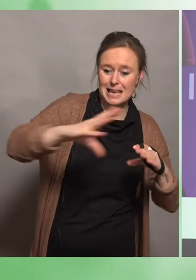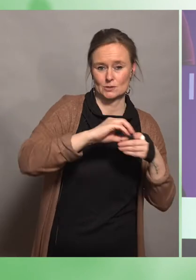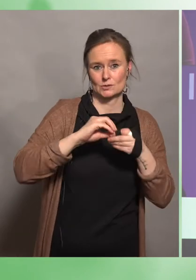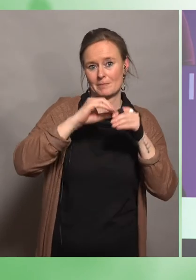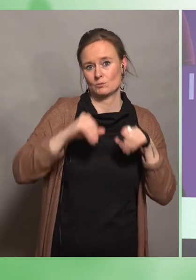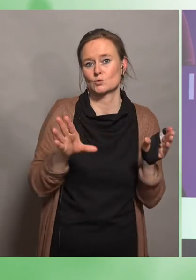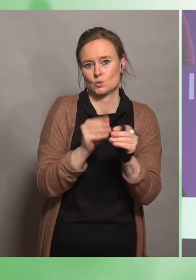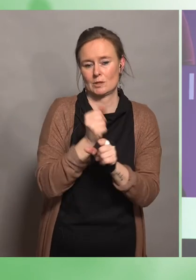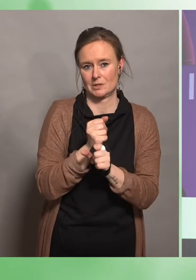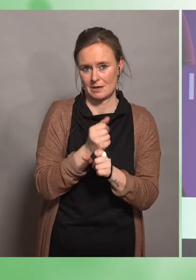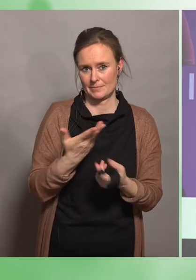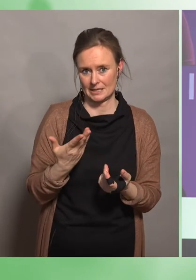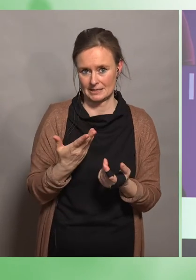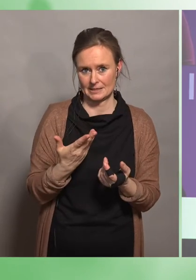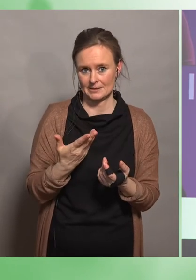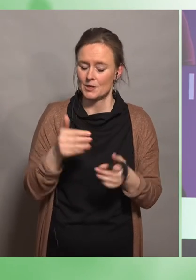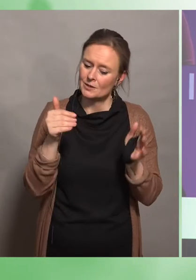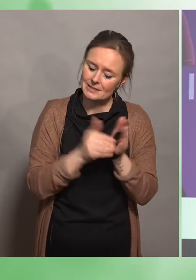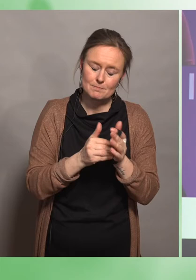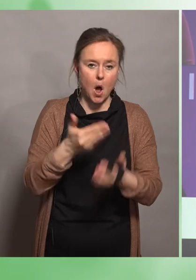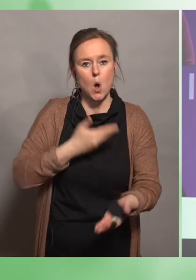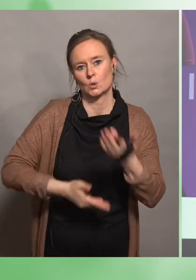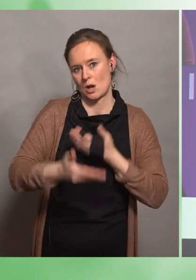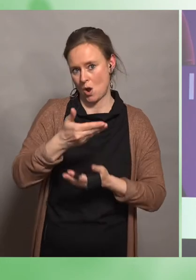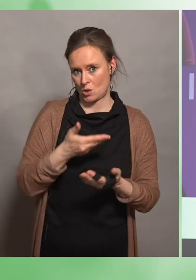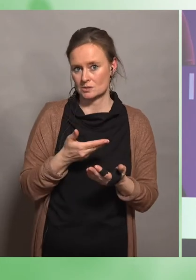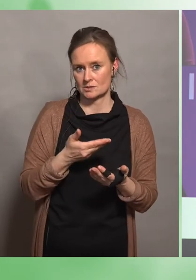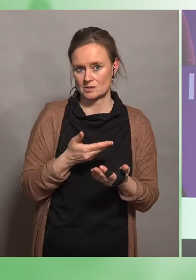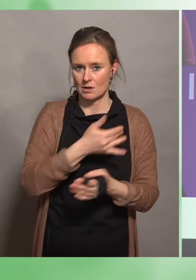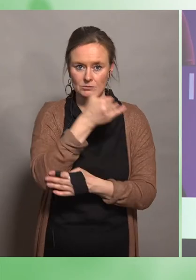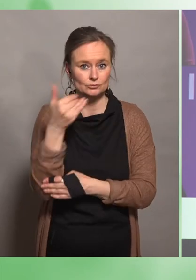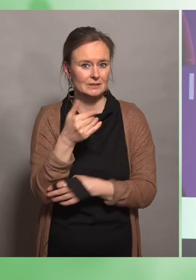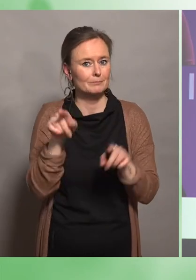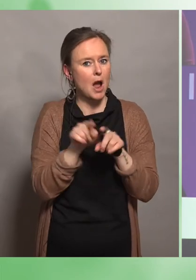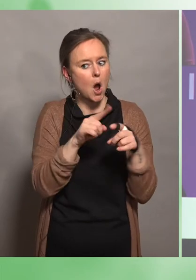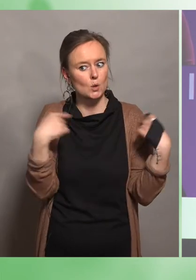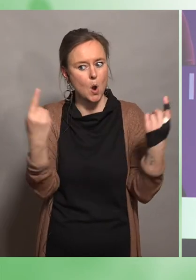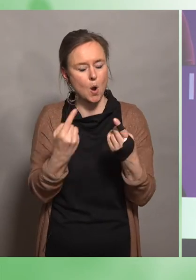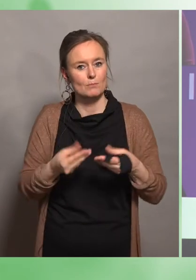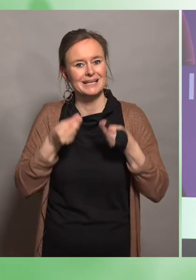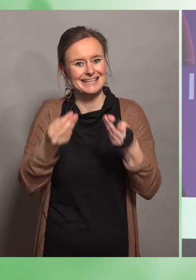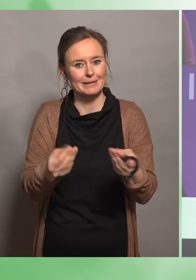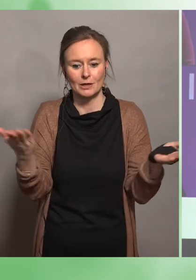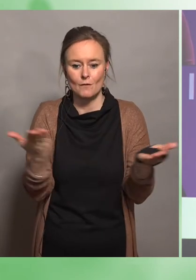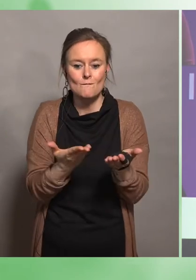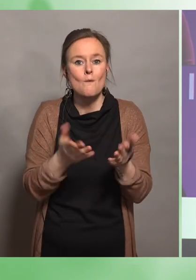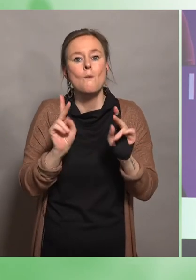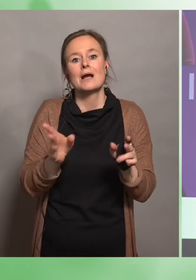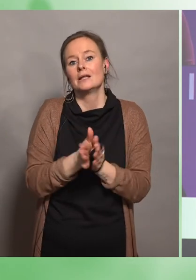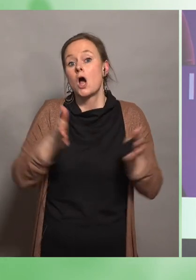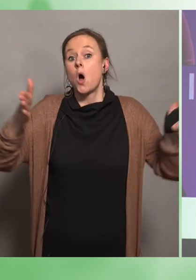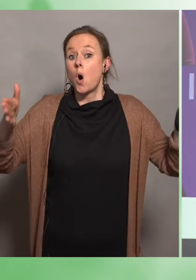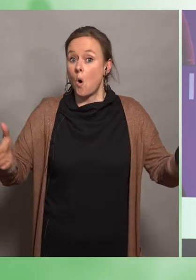gut gelingen kann, braucht es einfach diesen Austausch. Also ich denke, es braucht einfach immer auch einen Raum, wo man sehr offen sich austauschen kann. Es